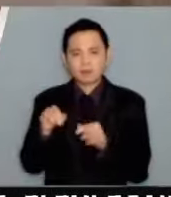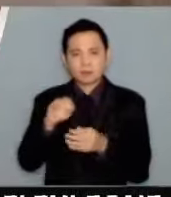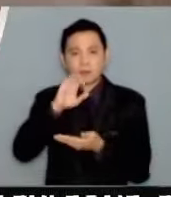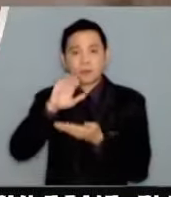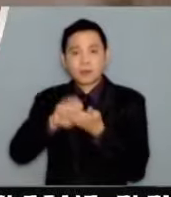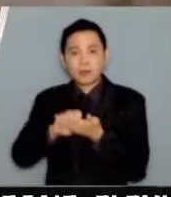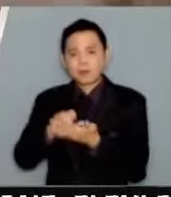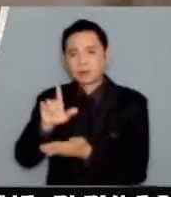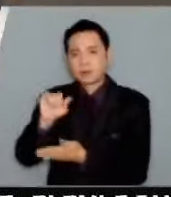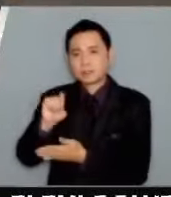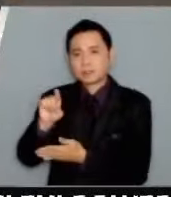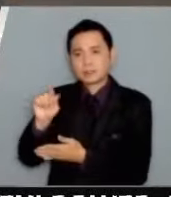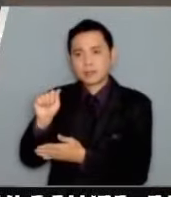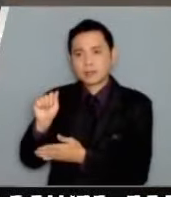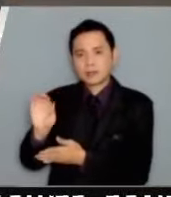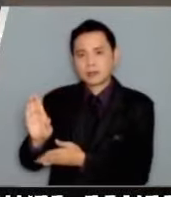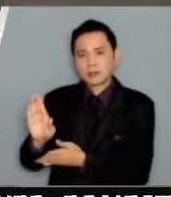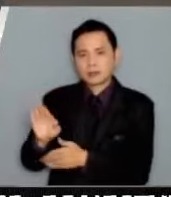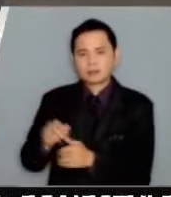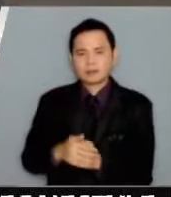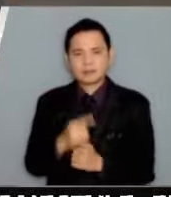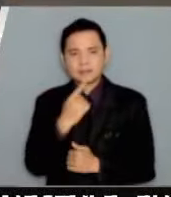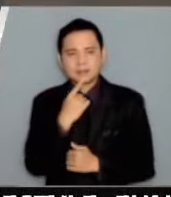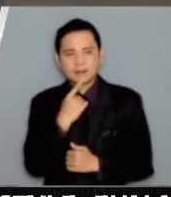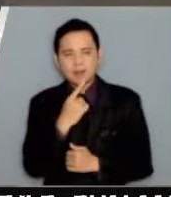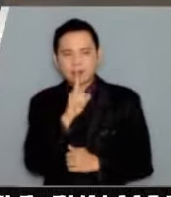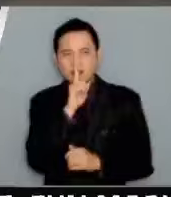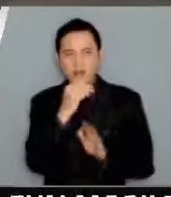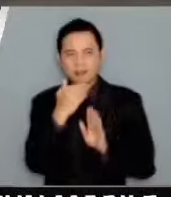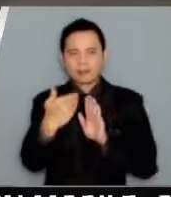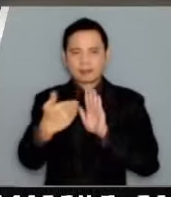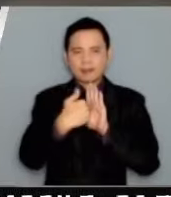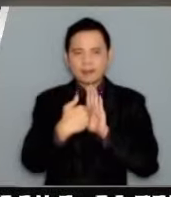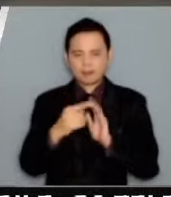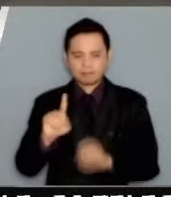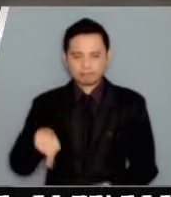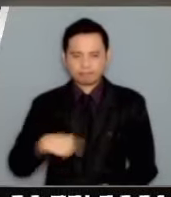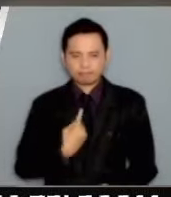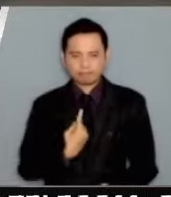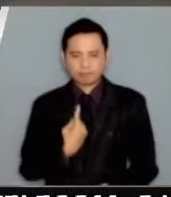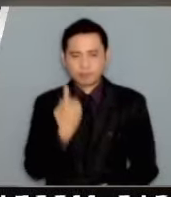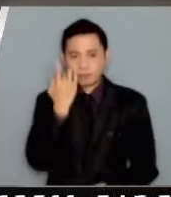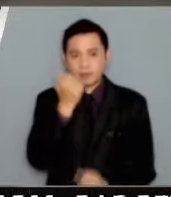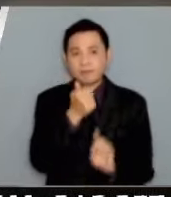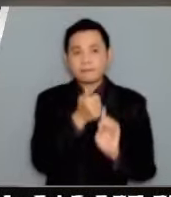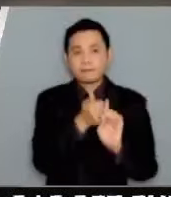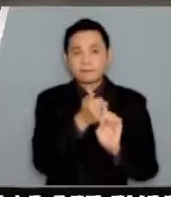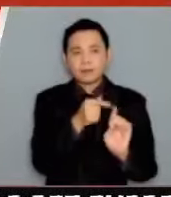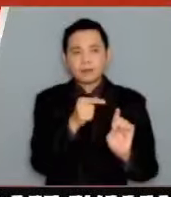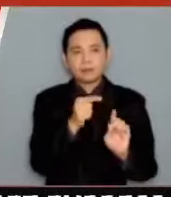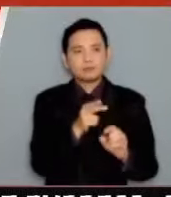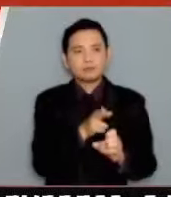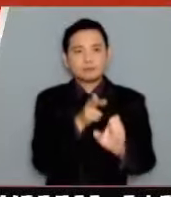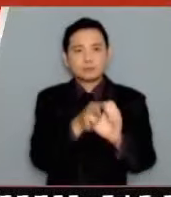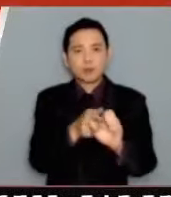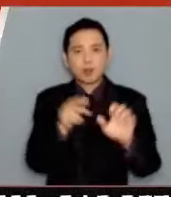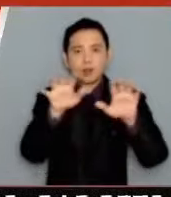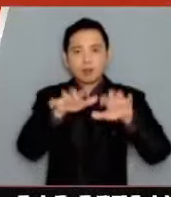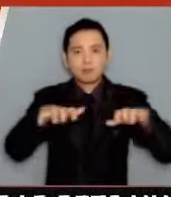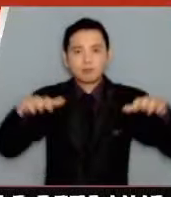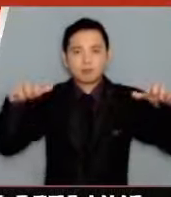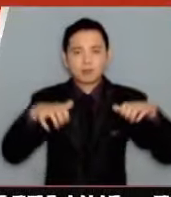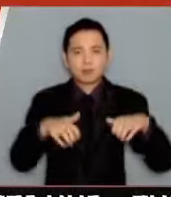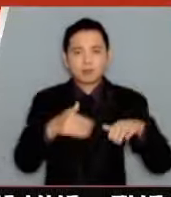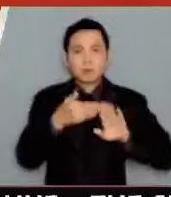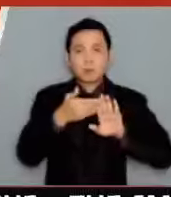sinabi ng First Lady na bad shot anya sa kanya ang bise matapos dumalo sa isang pagtitipon kung saan binanata ni dating